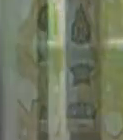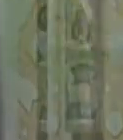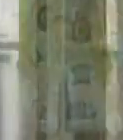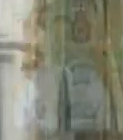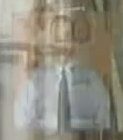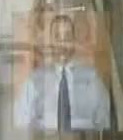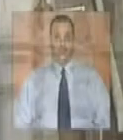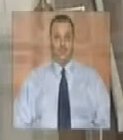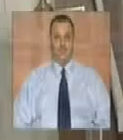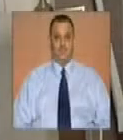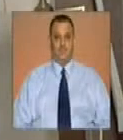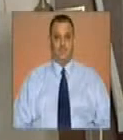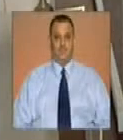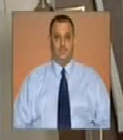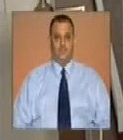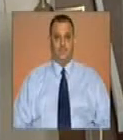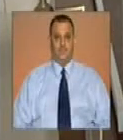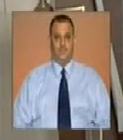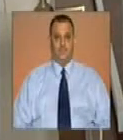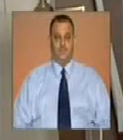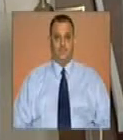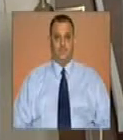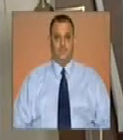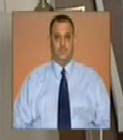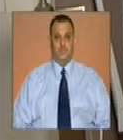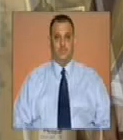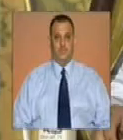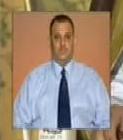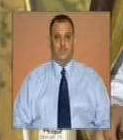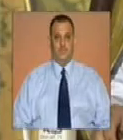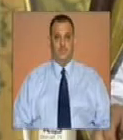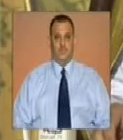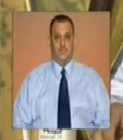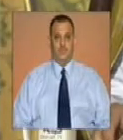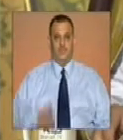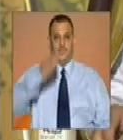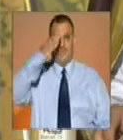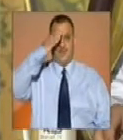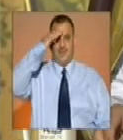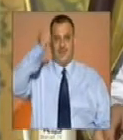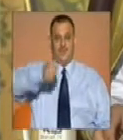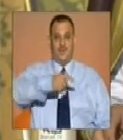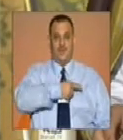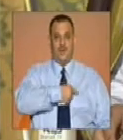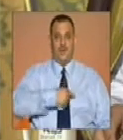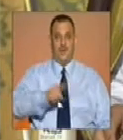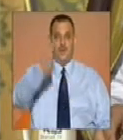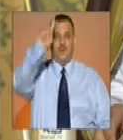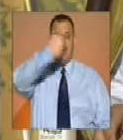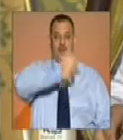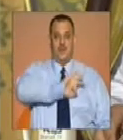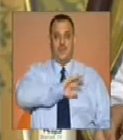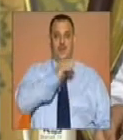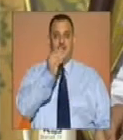صابرا نسألك دعاء مستجابا. السلام عليكم ورحمة الله وبركاته. بسم الله الرحمن